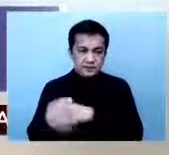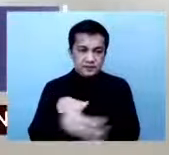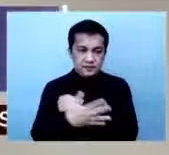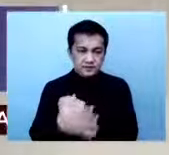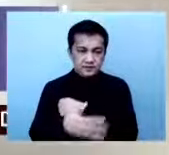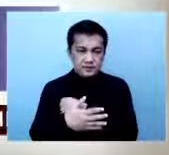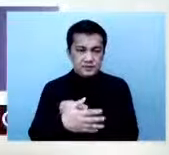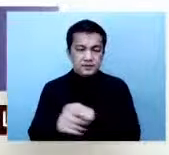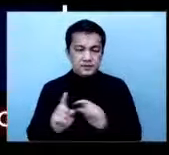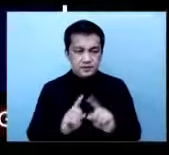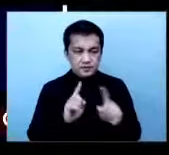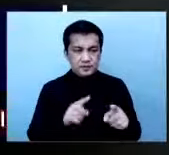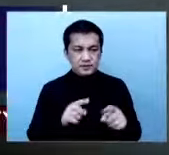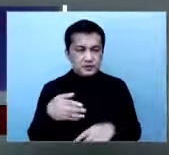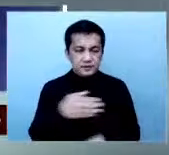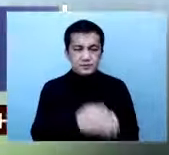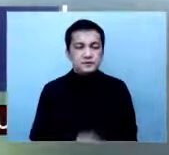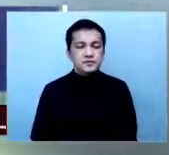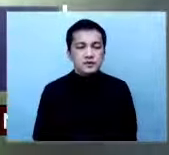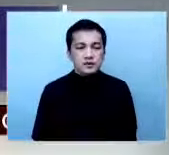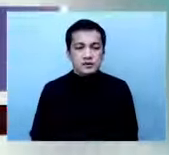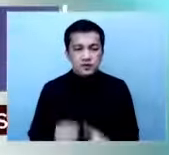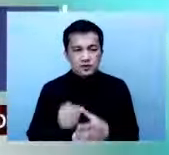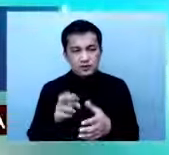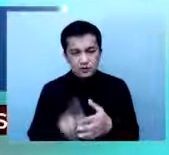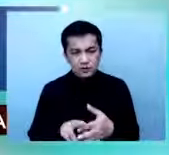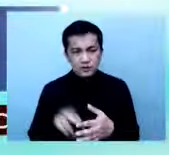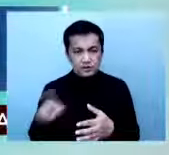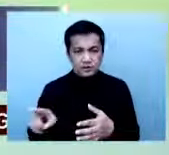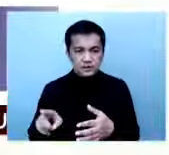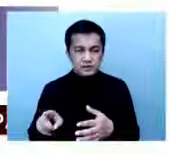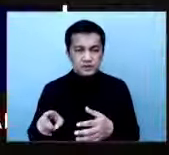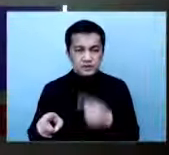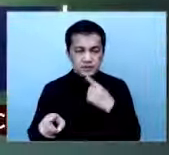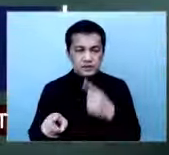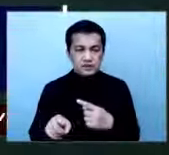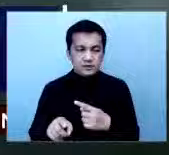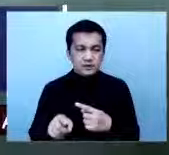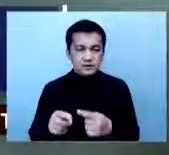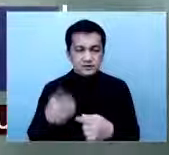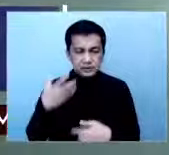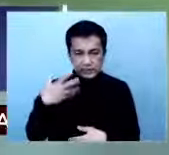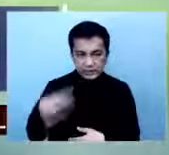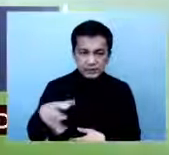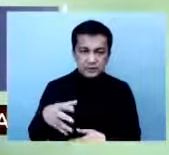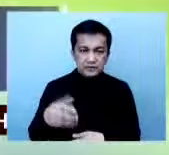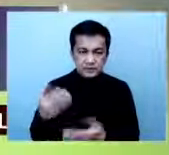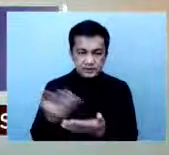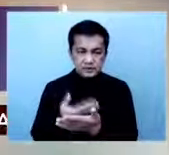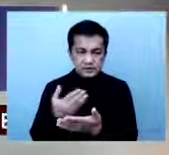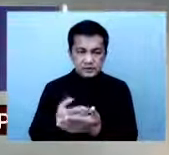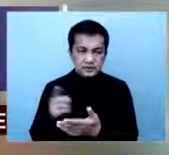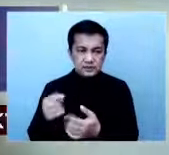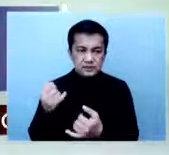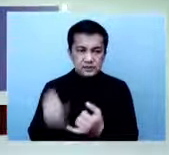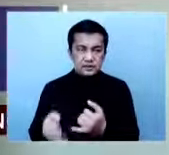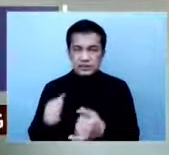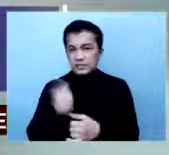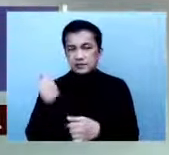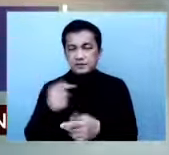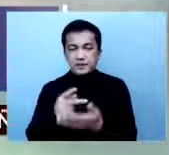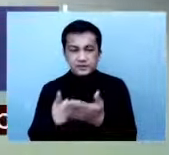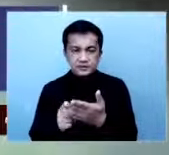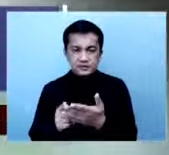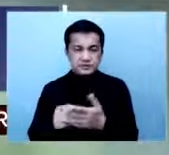napad pa doon ang mga isda o hindi naman kaya dahil sa init mas kang bahagi ng dag kung